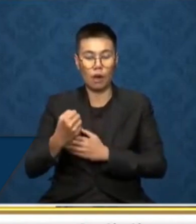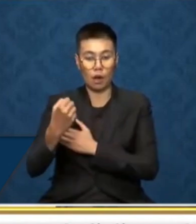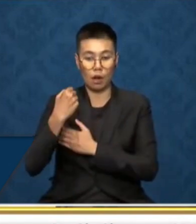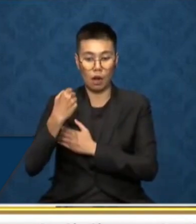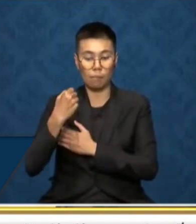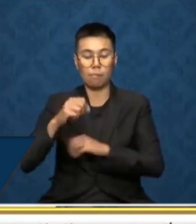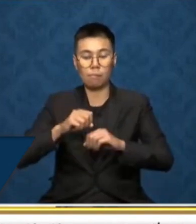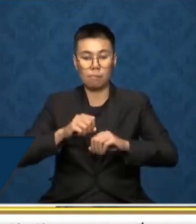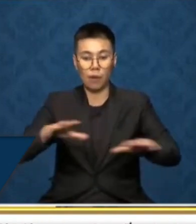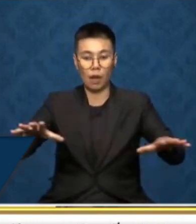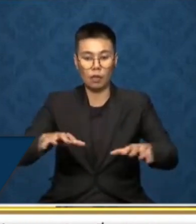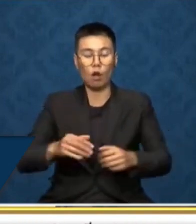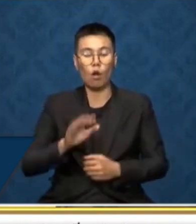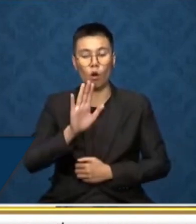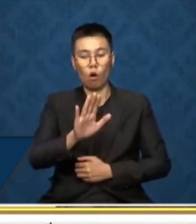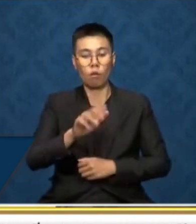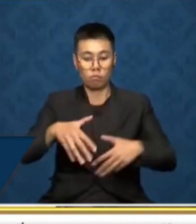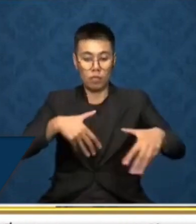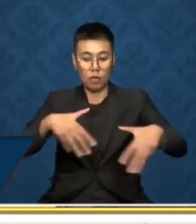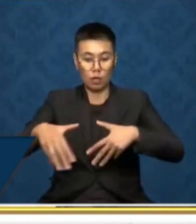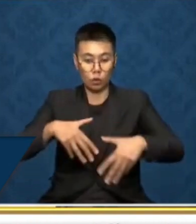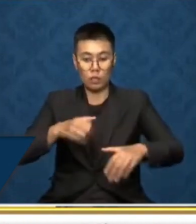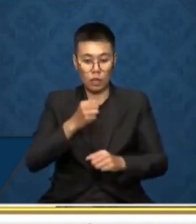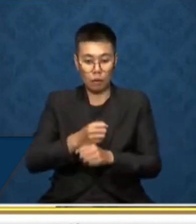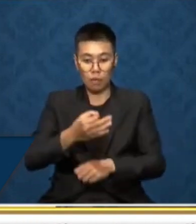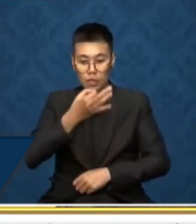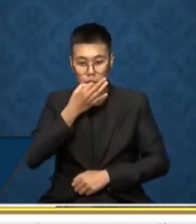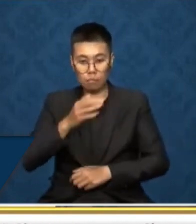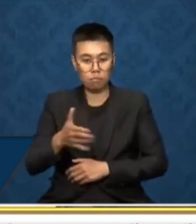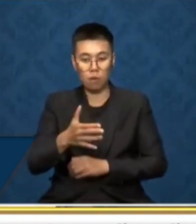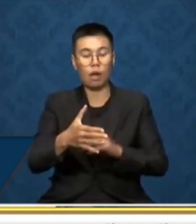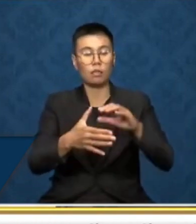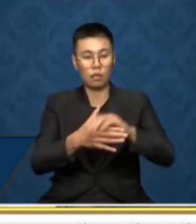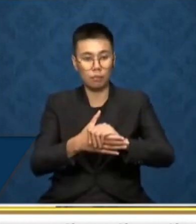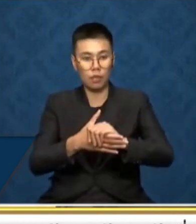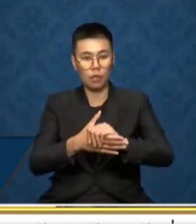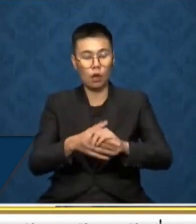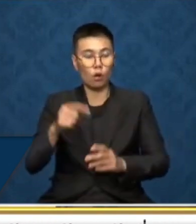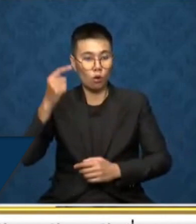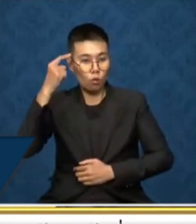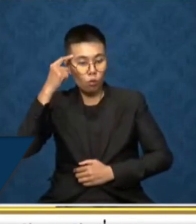มงให้สามารถที่จะเข้ามากำหนดหลักเกณฑ์ระเบียบและวิธีการต่าง